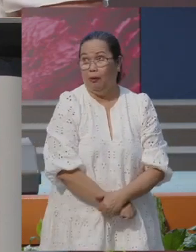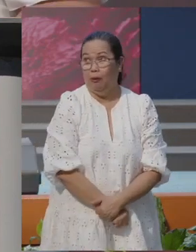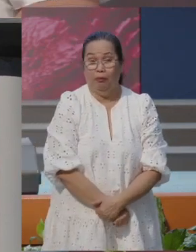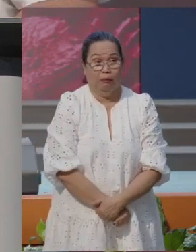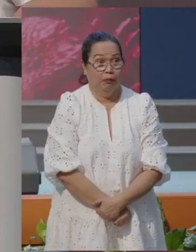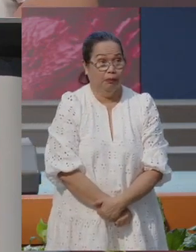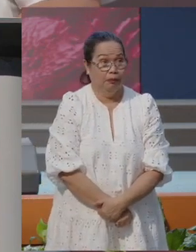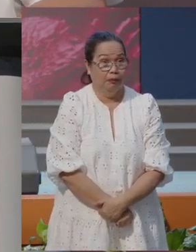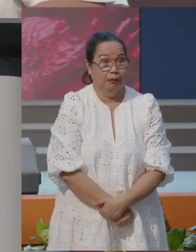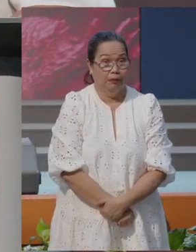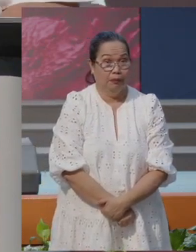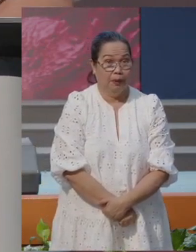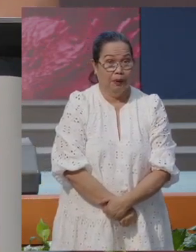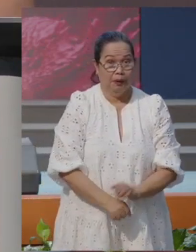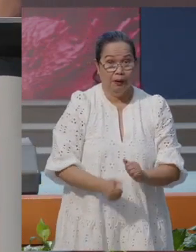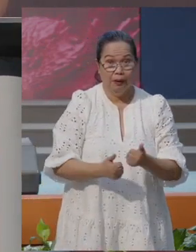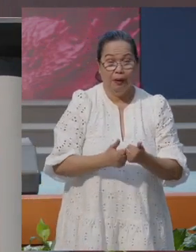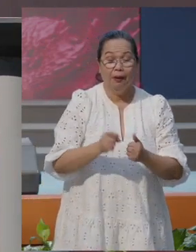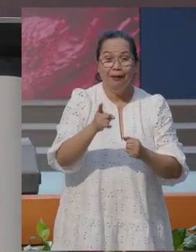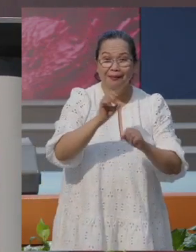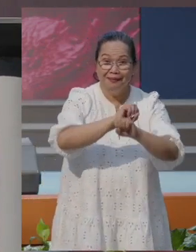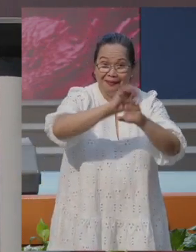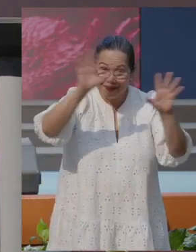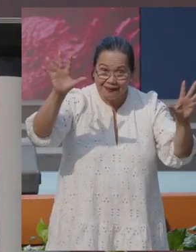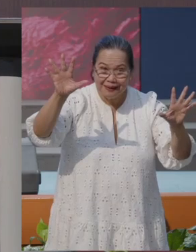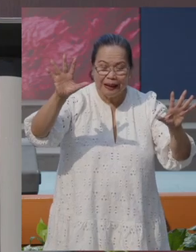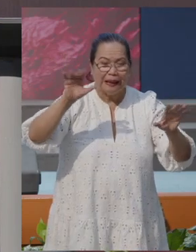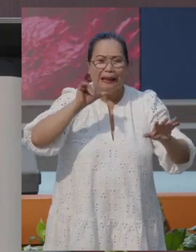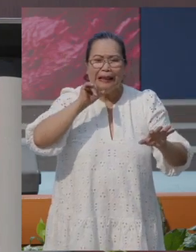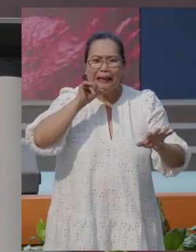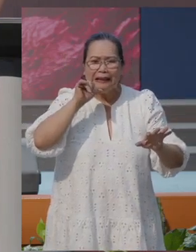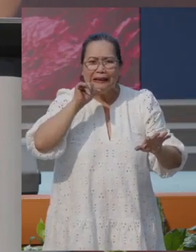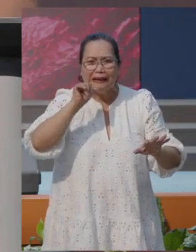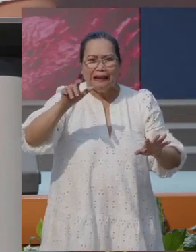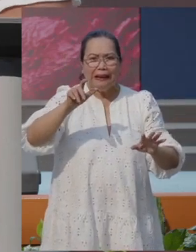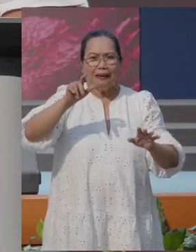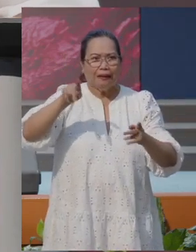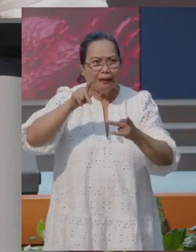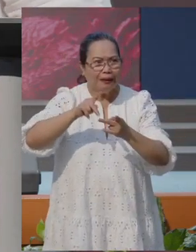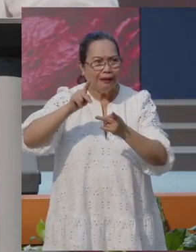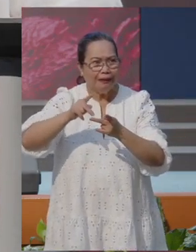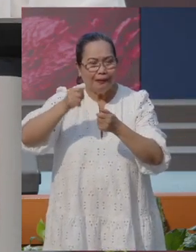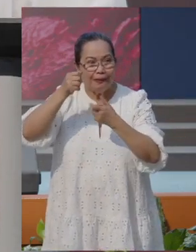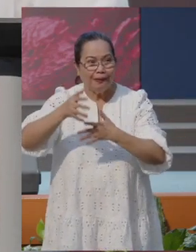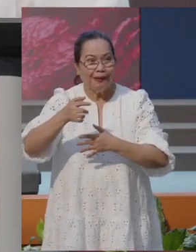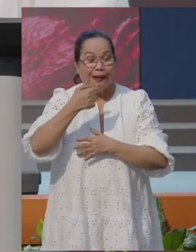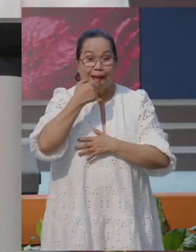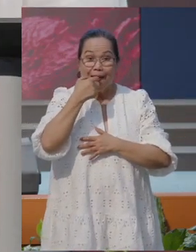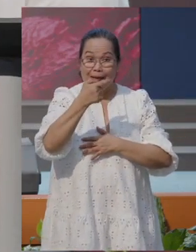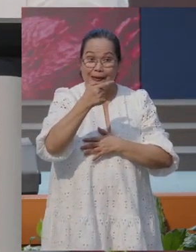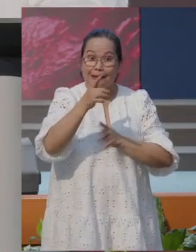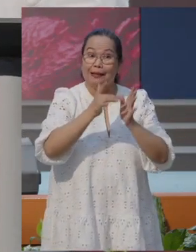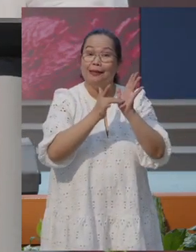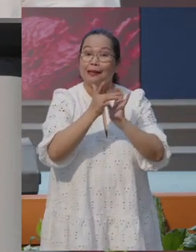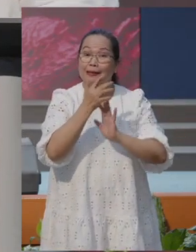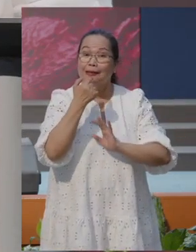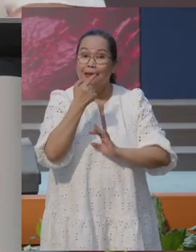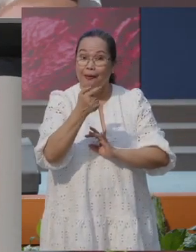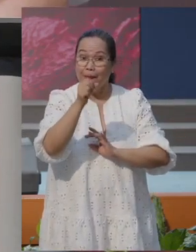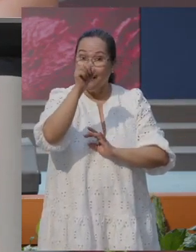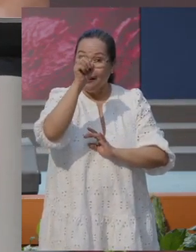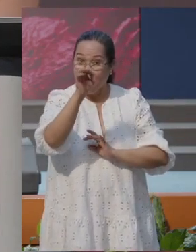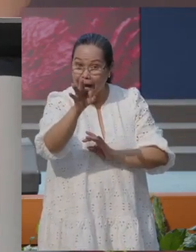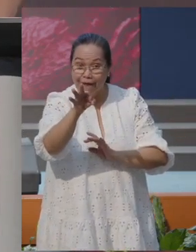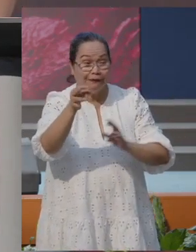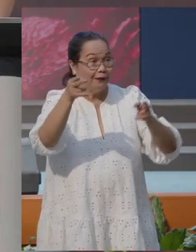So, malinaw na hindi literal ang pagsunod dito. Ang sinasabi lang ni Jesus, pagka